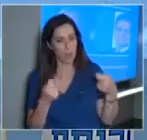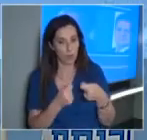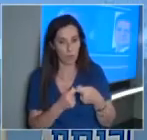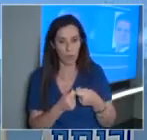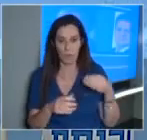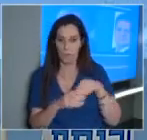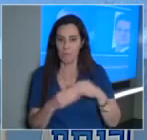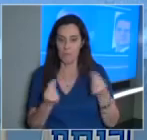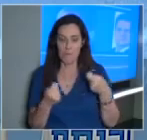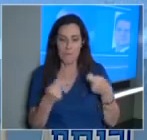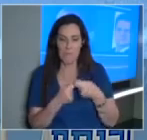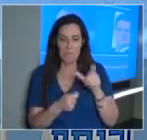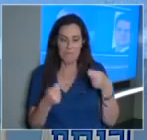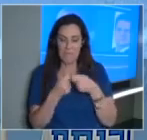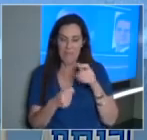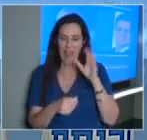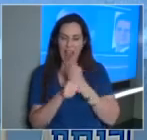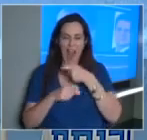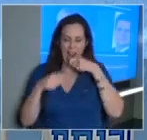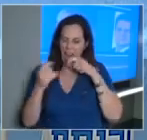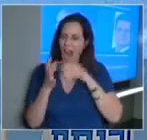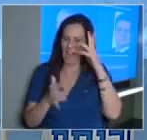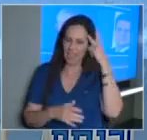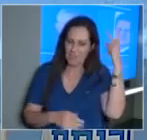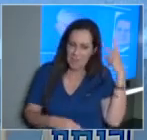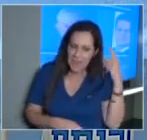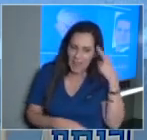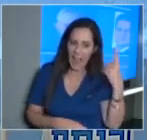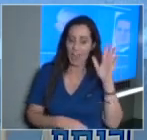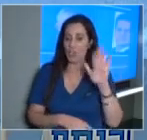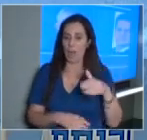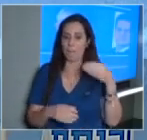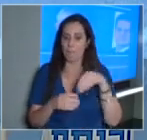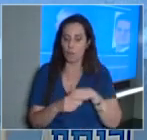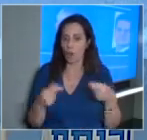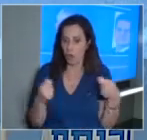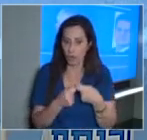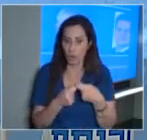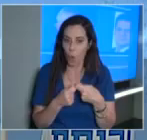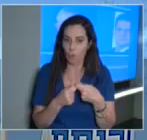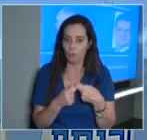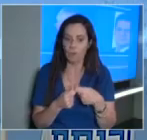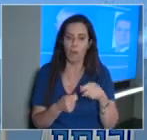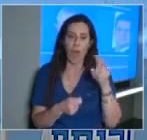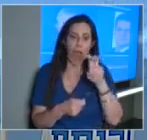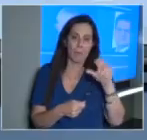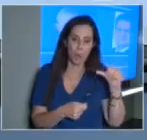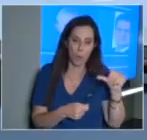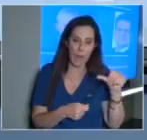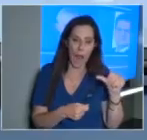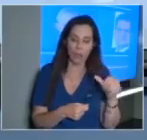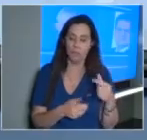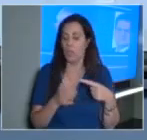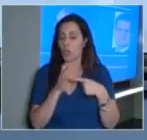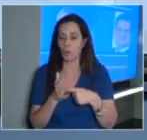בשותפות, חלק מהעניין של שותפות זה גם שעושים פשרות, אז אני מניחה שבמסגרת השותפות הזו, חבר הכנסת איימן